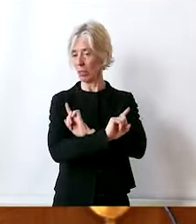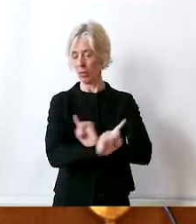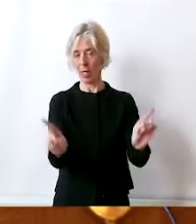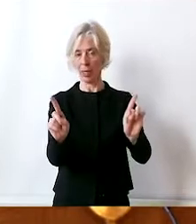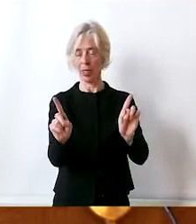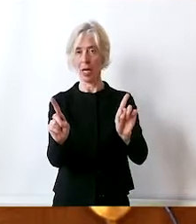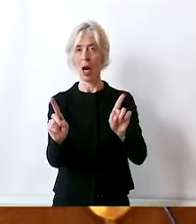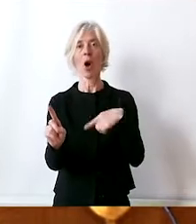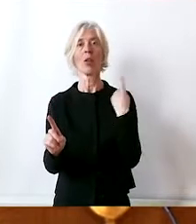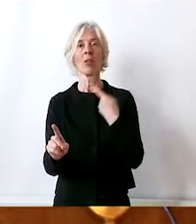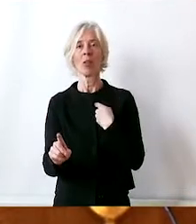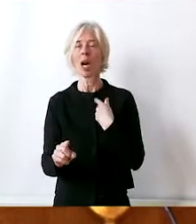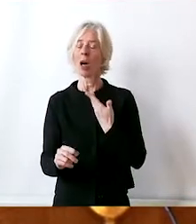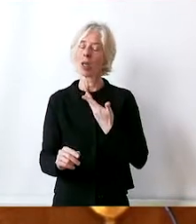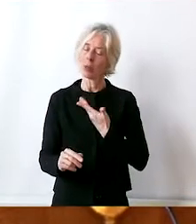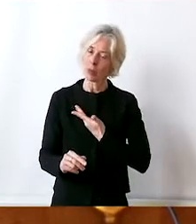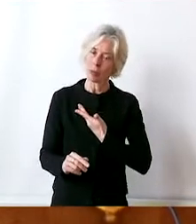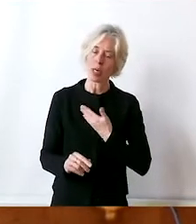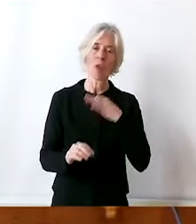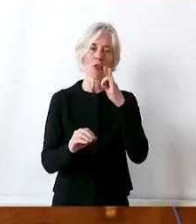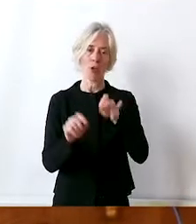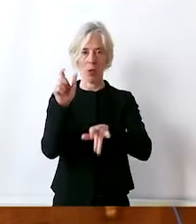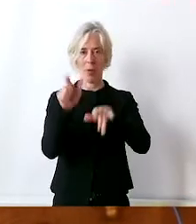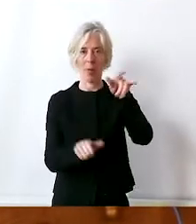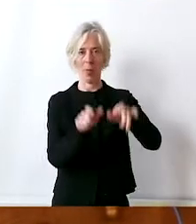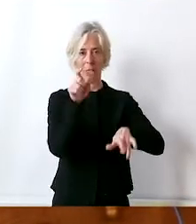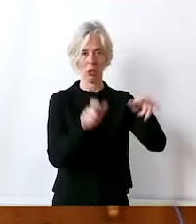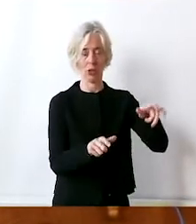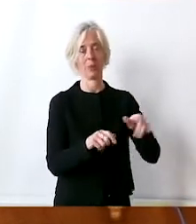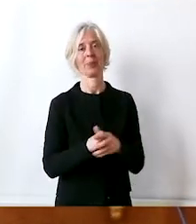aktiv ist, auch bei der Hilfe. Da